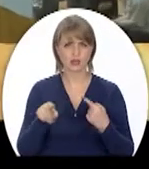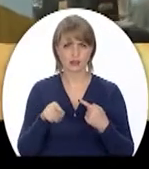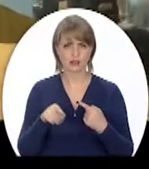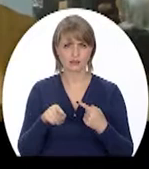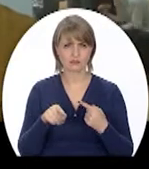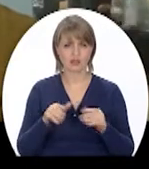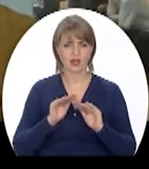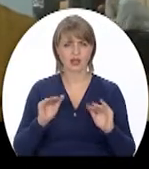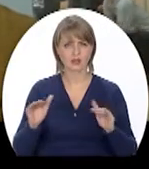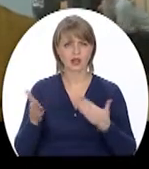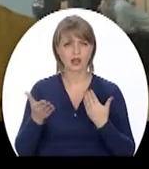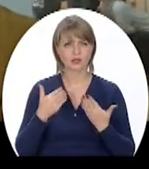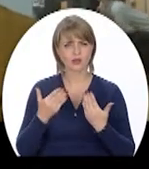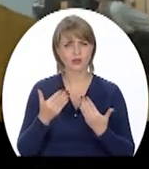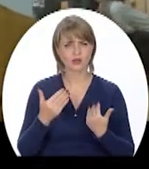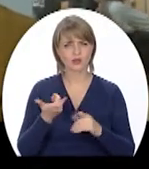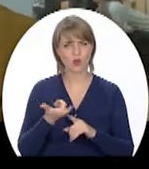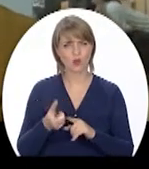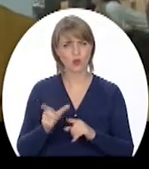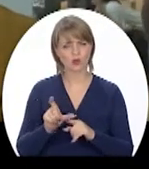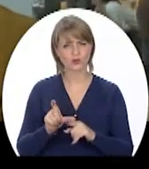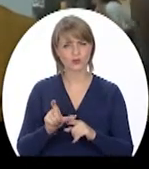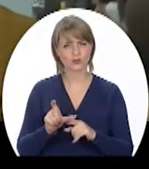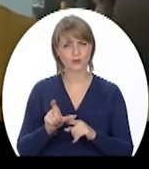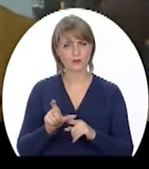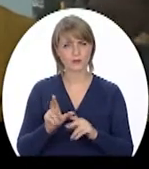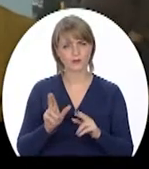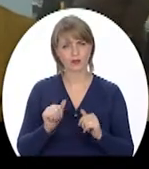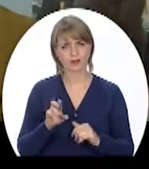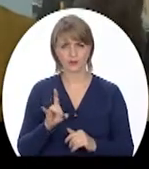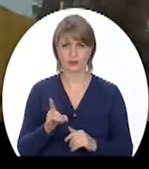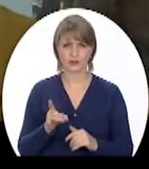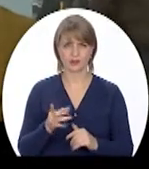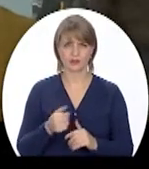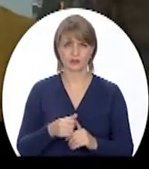разные. Ребята относятся очень, как бы,